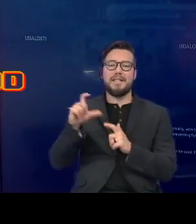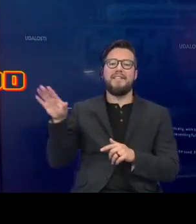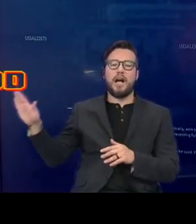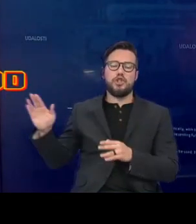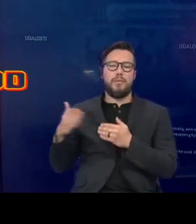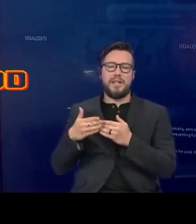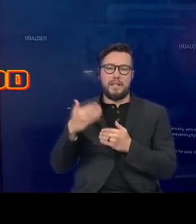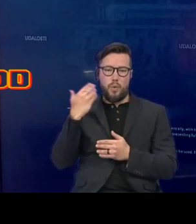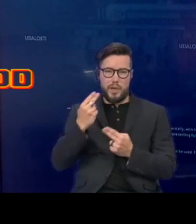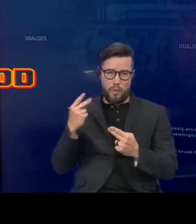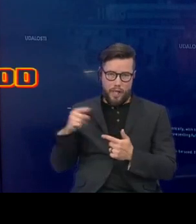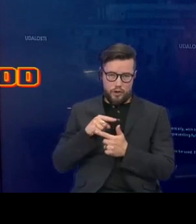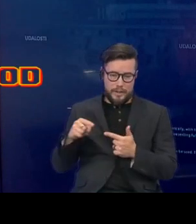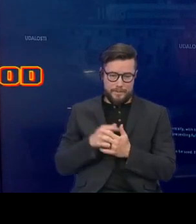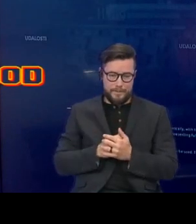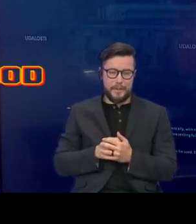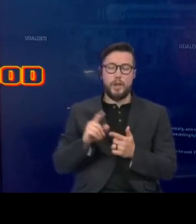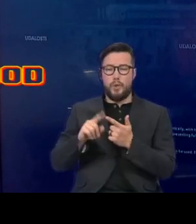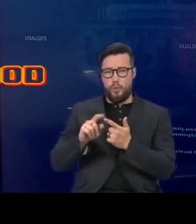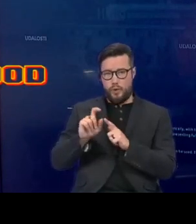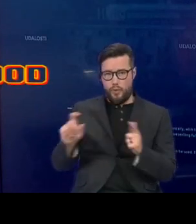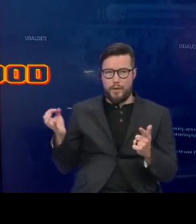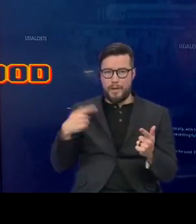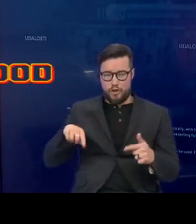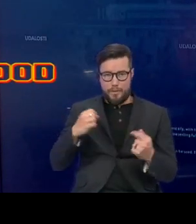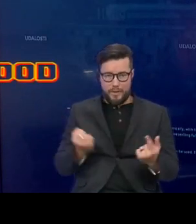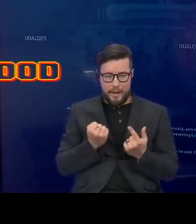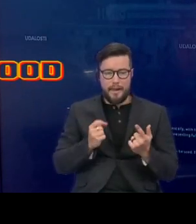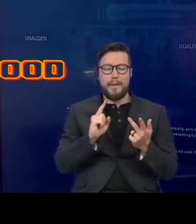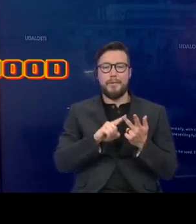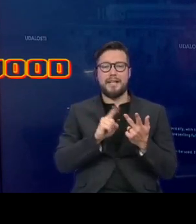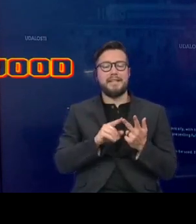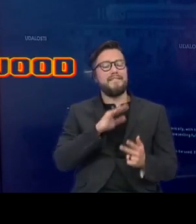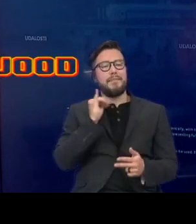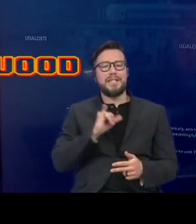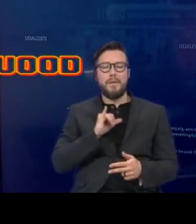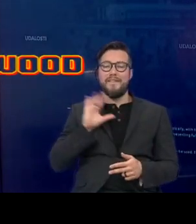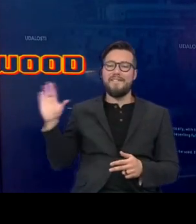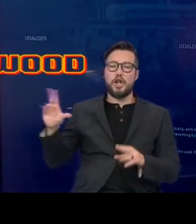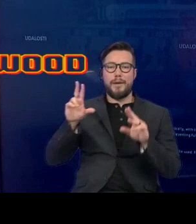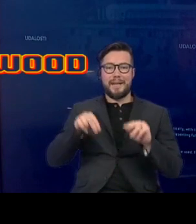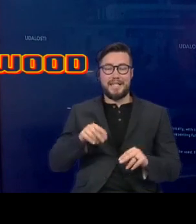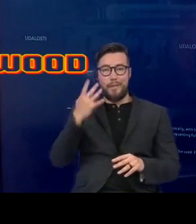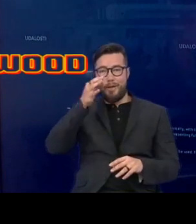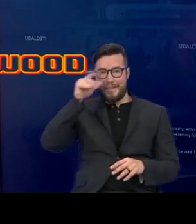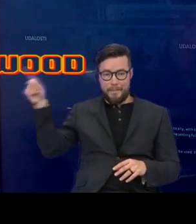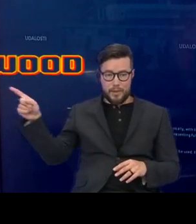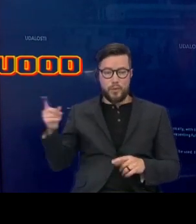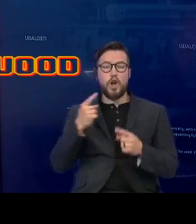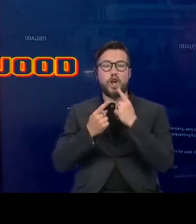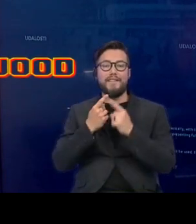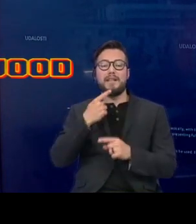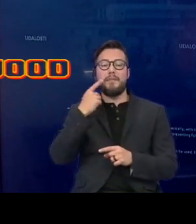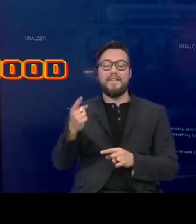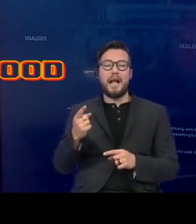najdôležitejší ľudia. Čiže to je druhý dôvod, prečo sme sa ponáhľali. Po tretie, je veľmi zaujímavé, že keď bol váš predseda v Nemecku, tak na rokovaní povedal, že